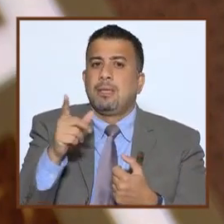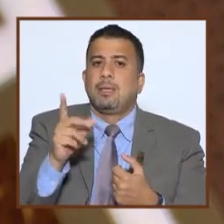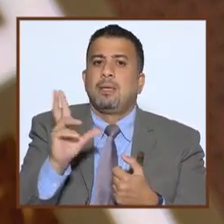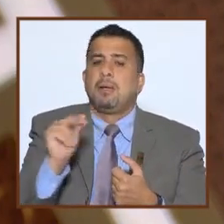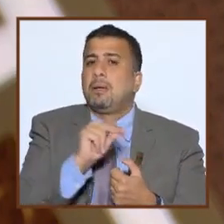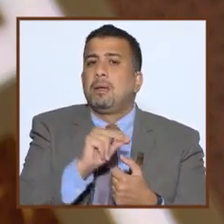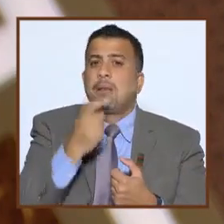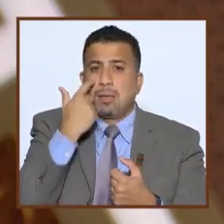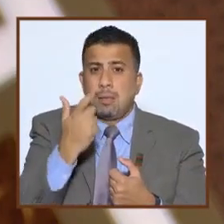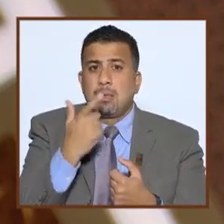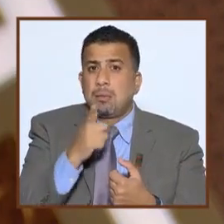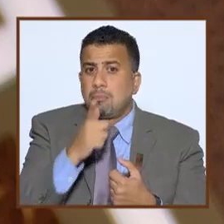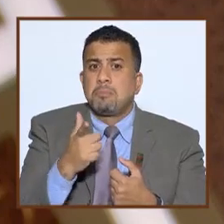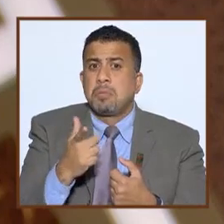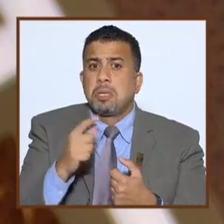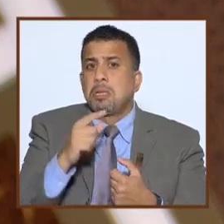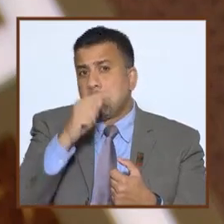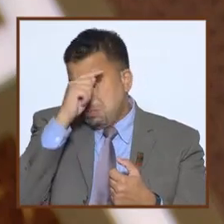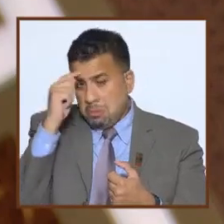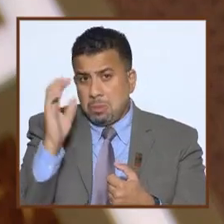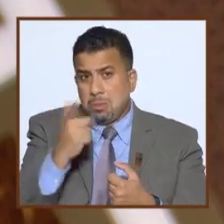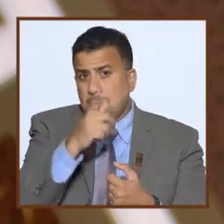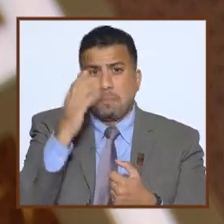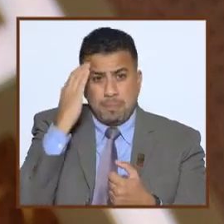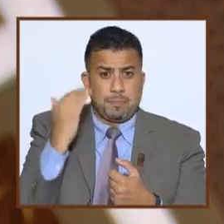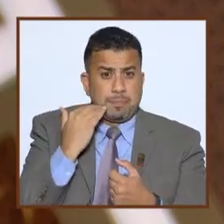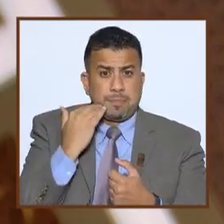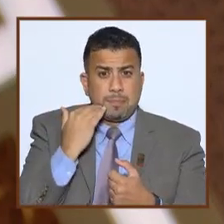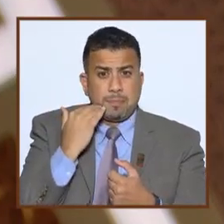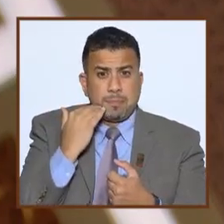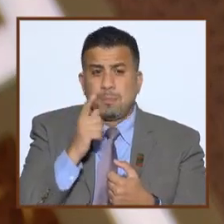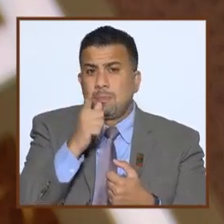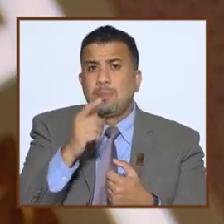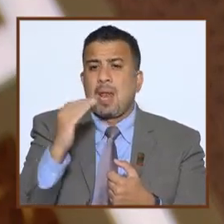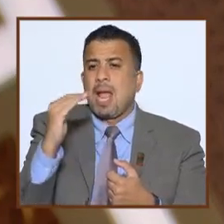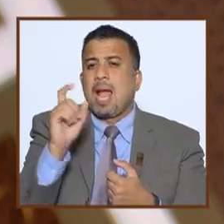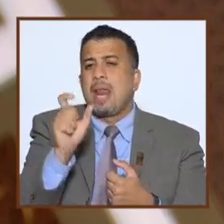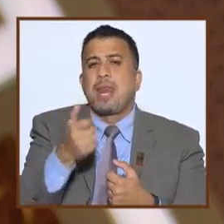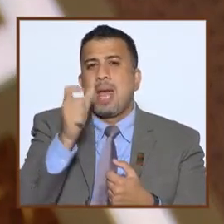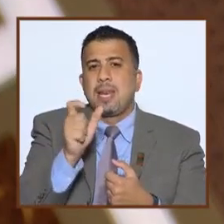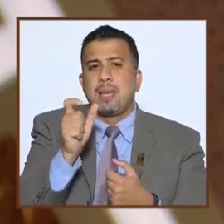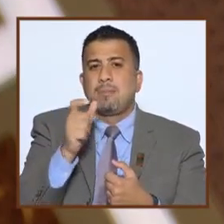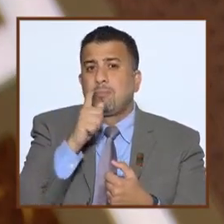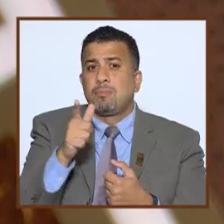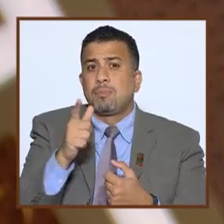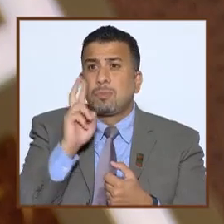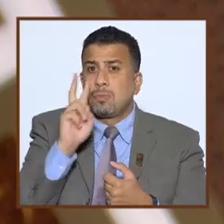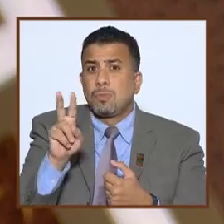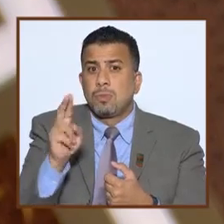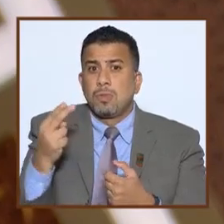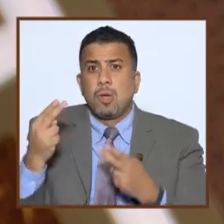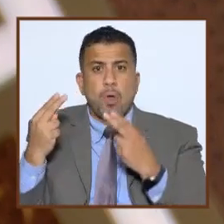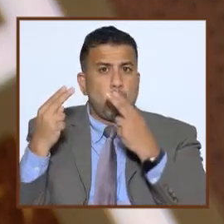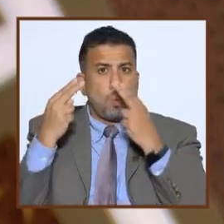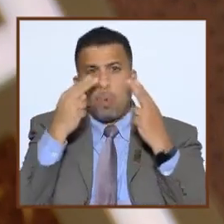يعني احيانا قد يحصل له واثقه مثل اخت همم حنان من السعوديه تقول ان جربت رايت رؤيا هذه